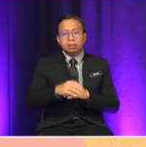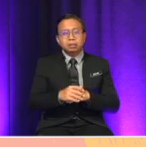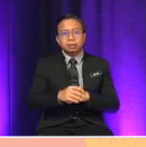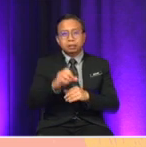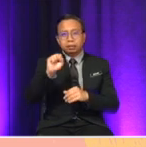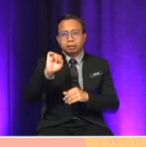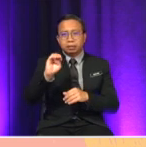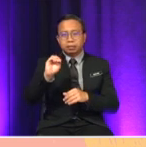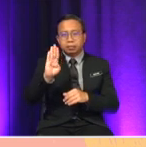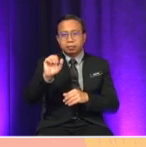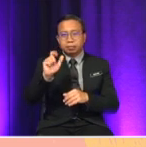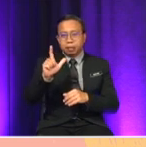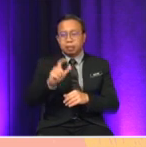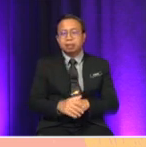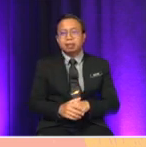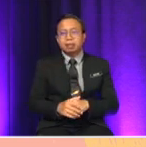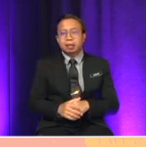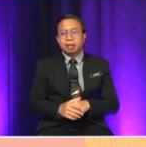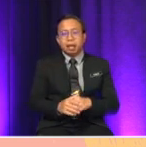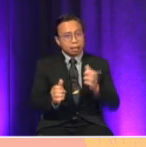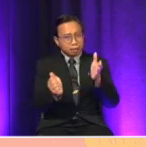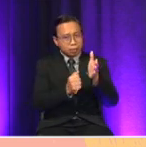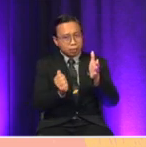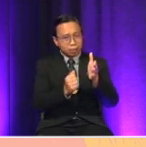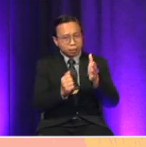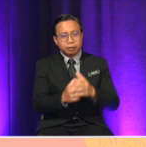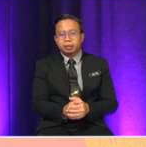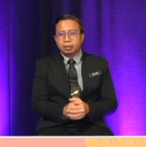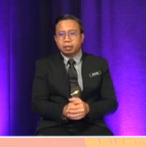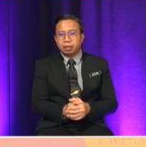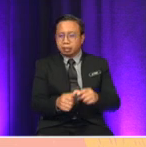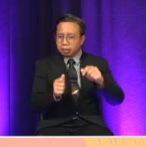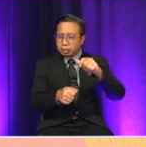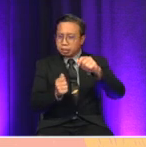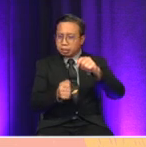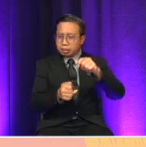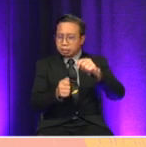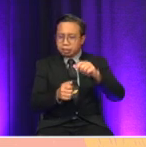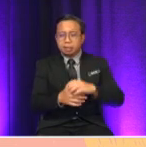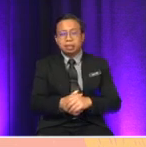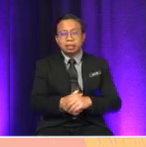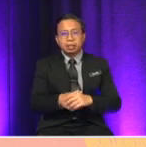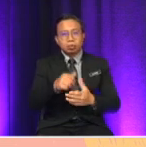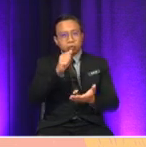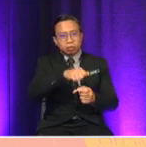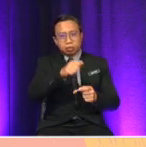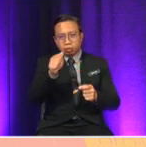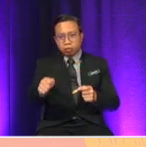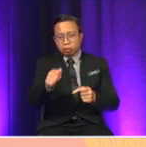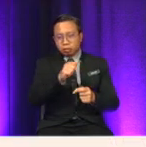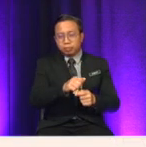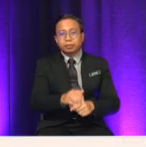simbal, ada tamborin, ada kerincing, ada kayu TikTok dan juga